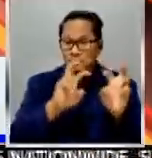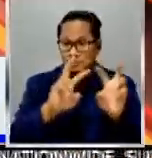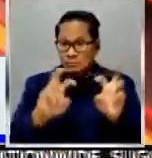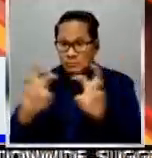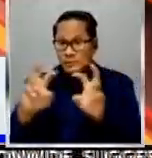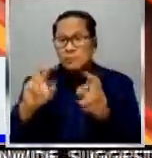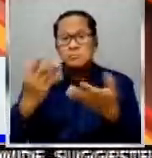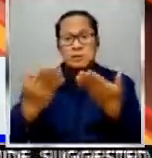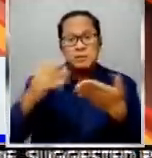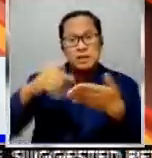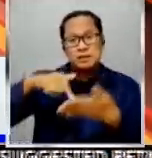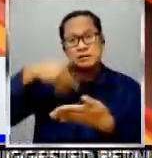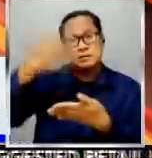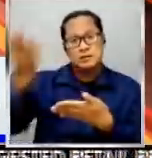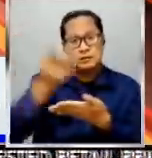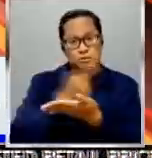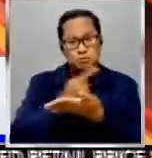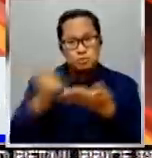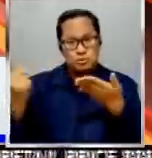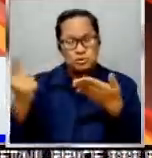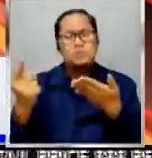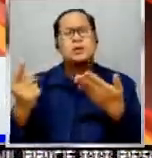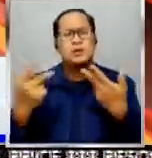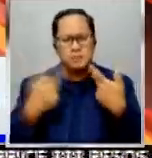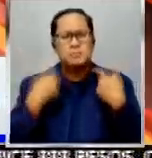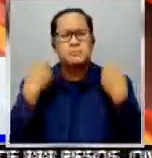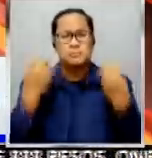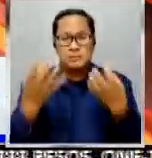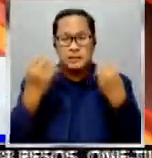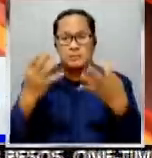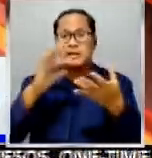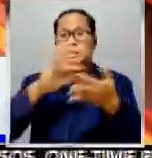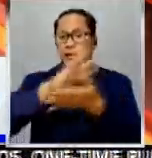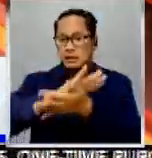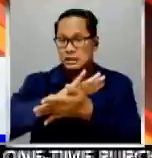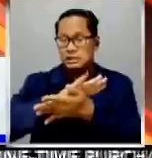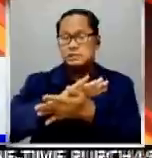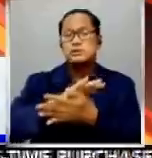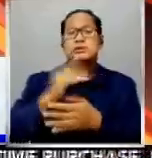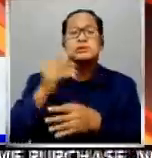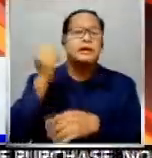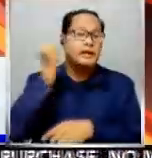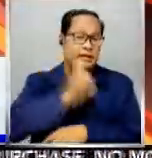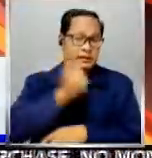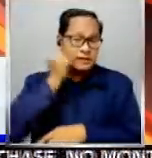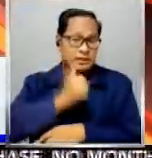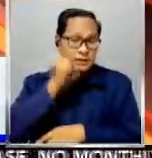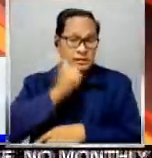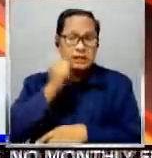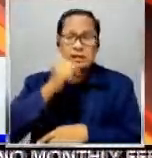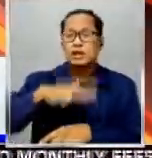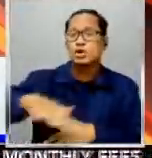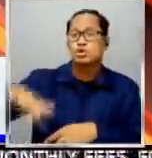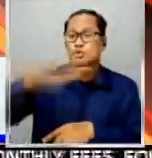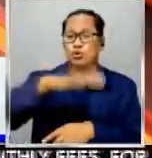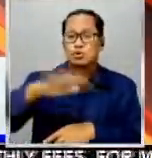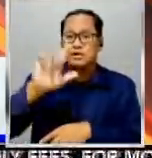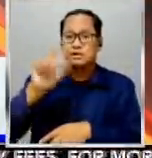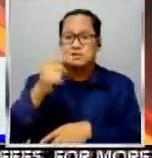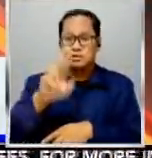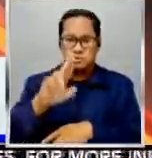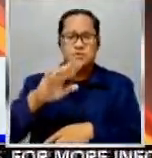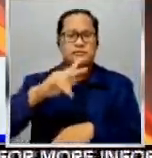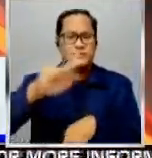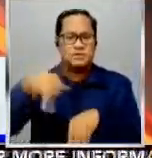by next week, it will have the most number of cases per day sa lahat ng LGUs in the Philippines. because it's